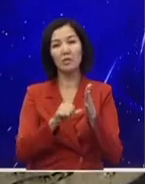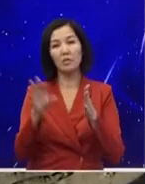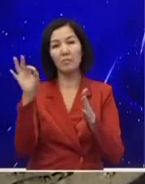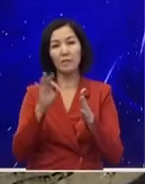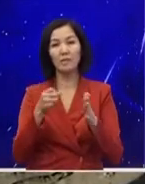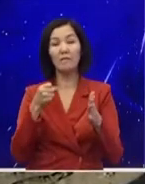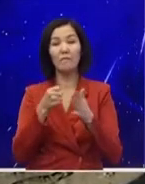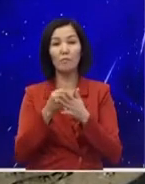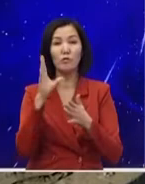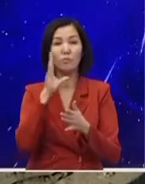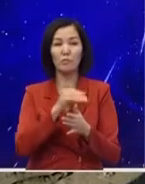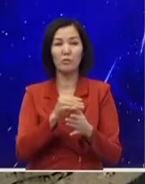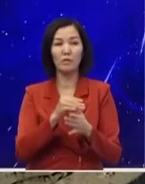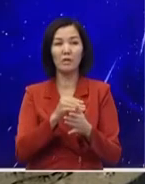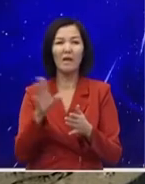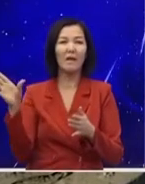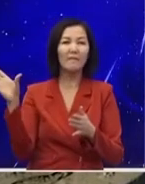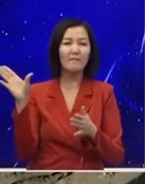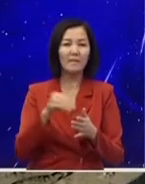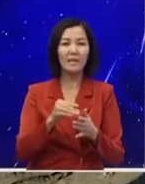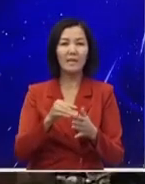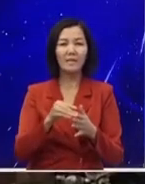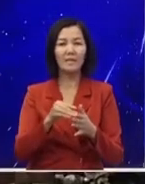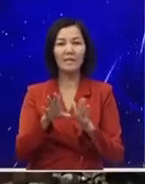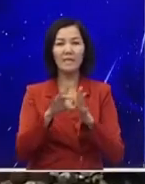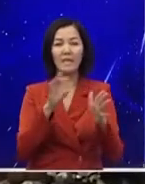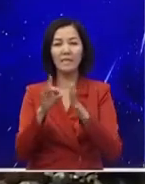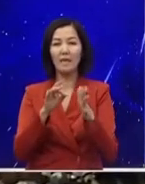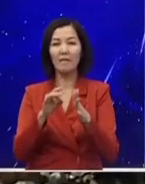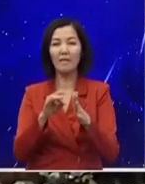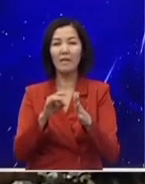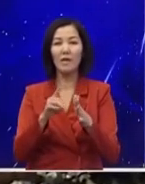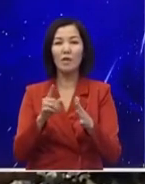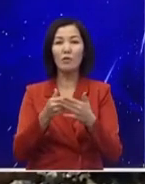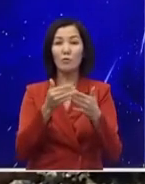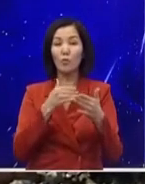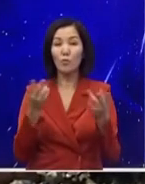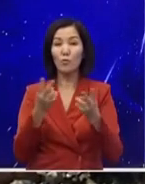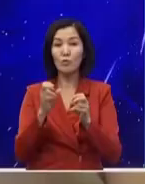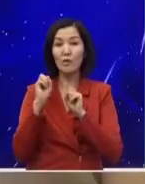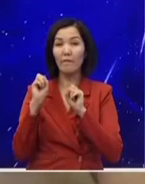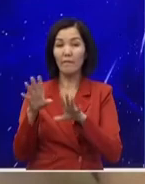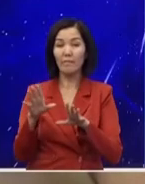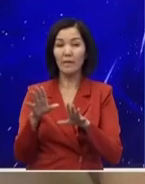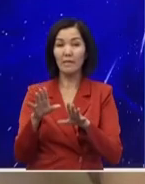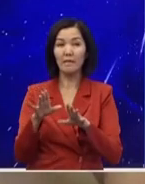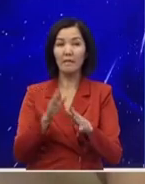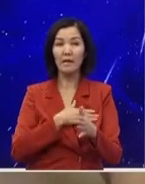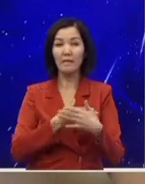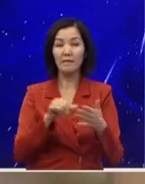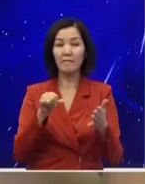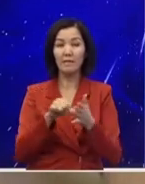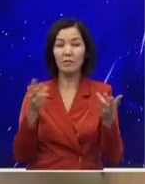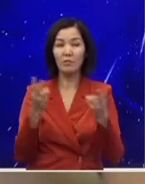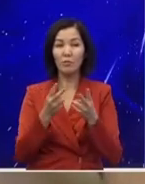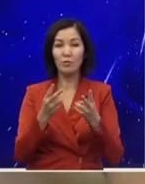50-60%. К слову, общественники призывают всех сознательных граждан сортировать мусор, прежде чем выбрасывать его. Но это еще не все. Экоактивист Тимур Елеусизов